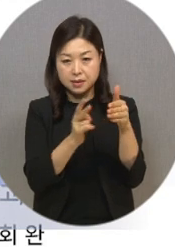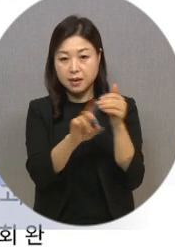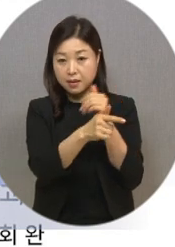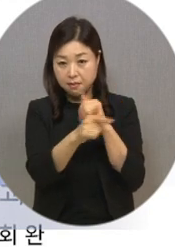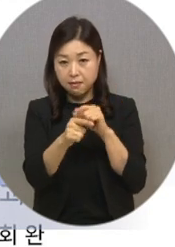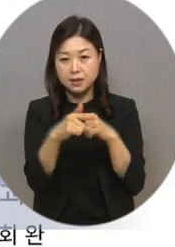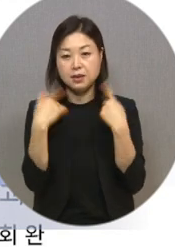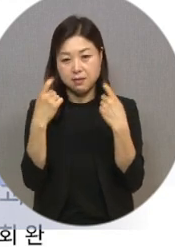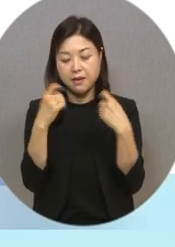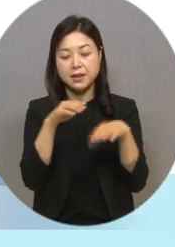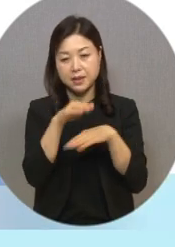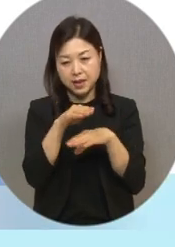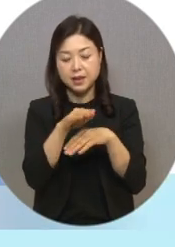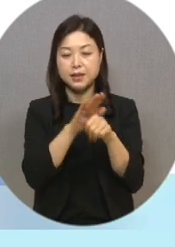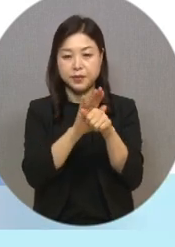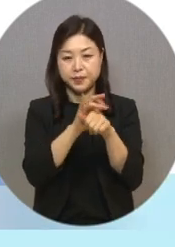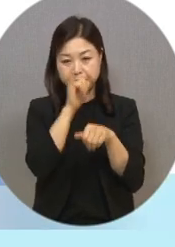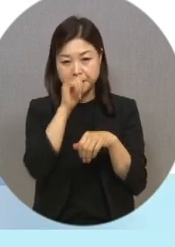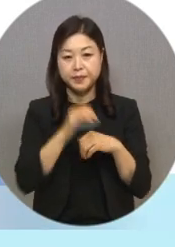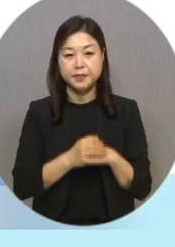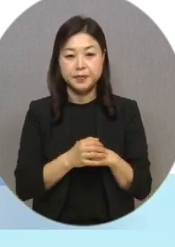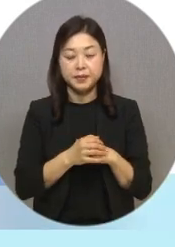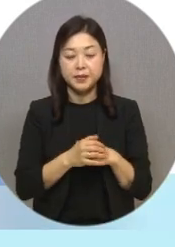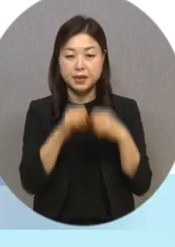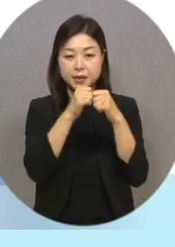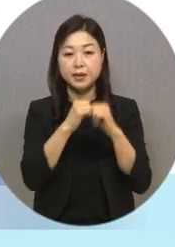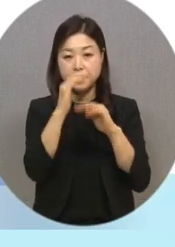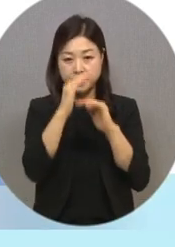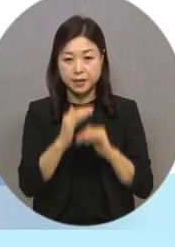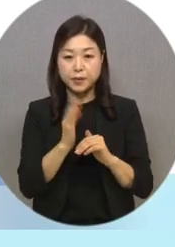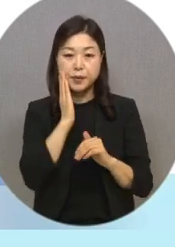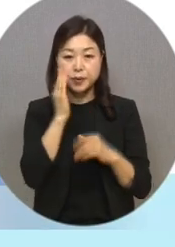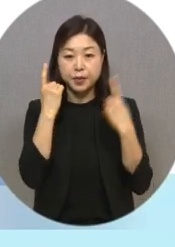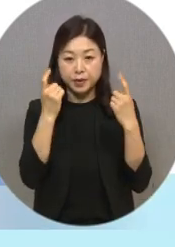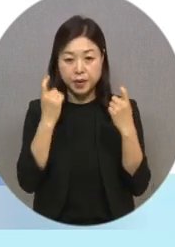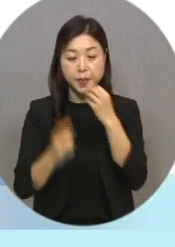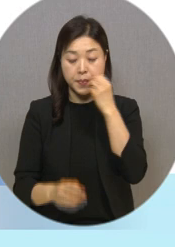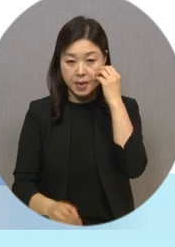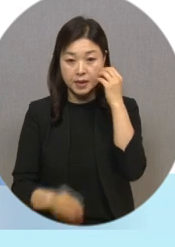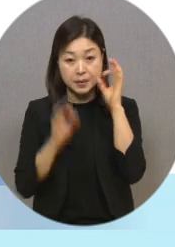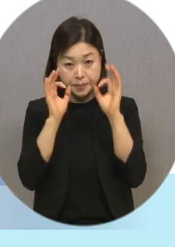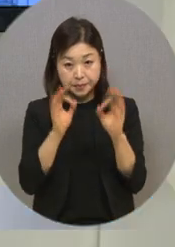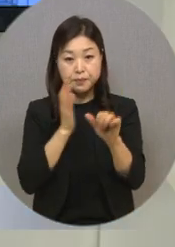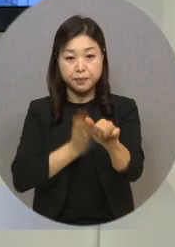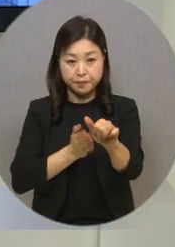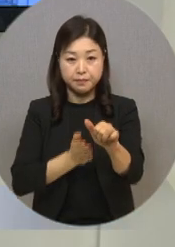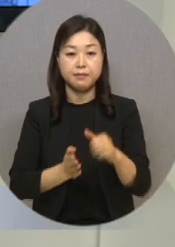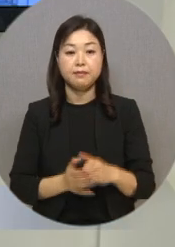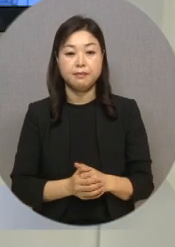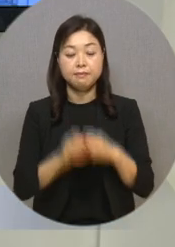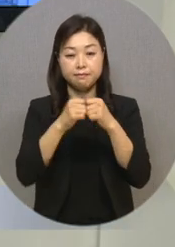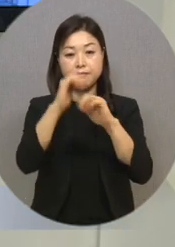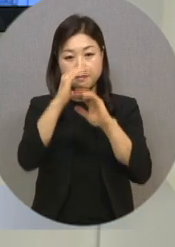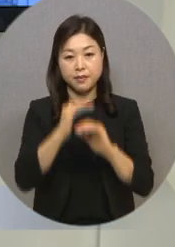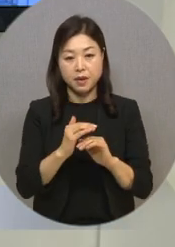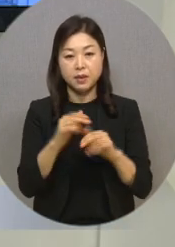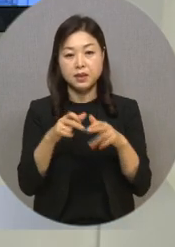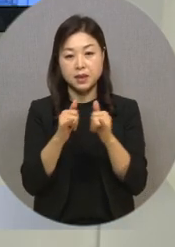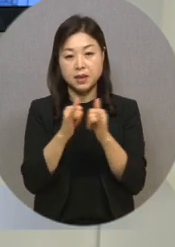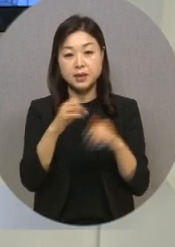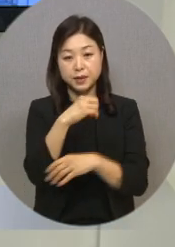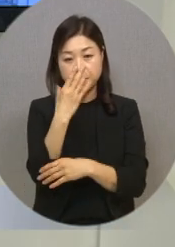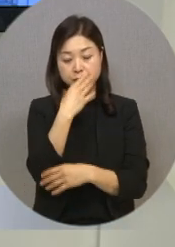차량을 지원합니다 이밖에 자세한 사항은 초록의 홈페이지에서 확인할 수 있습니다 더 자세한 뉴스는 장애인